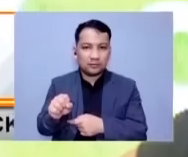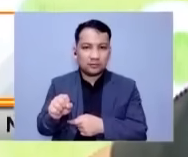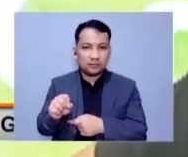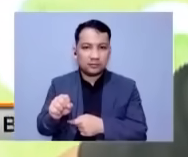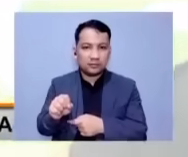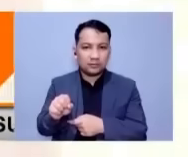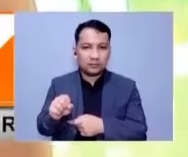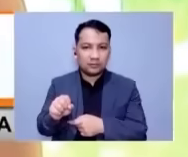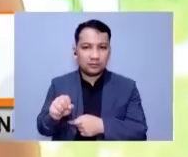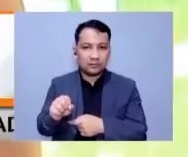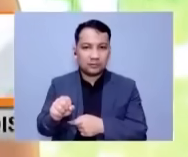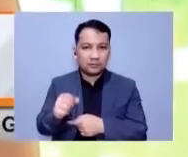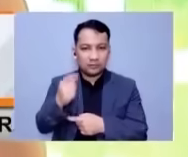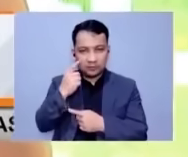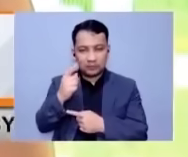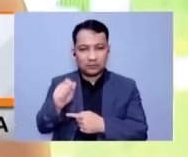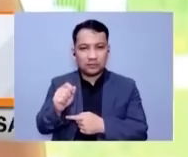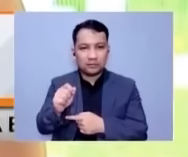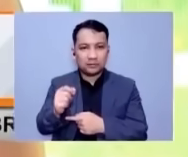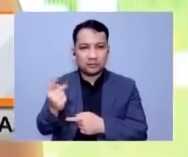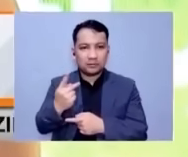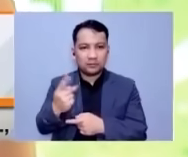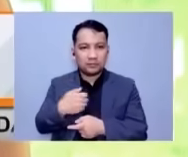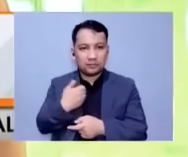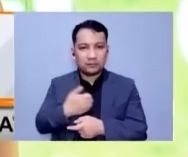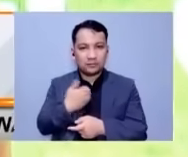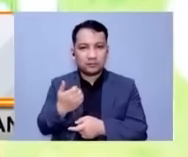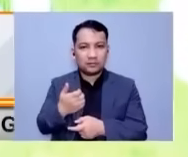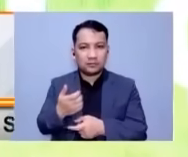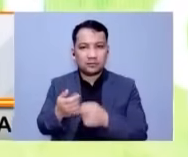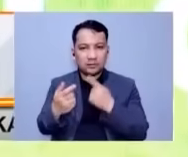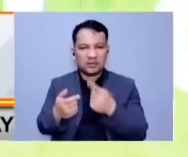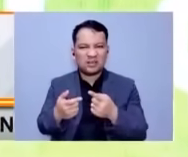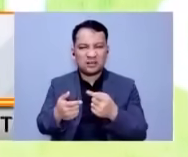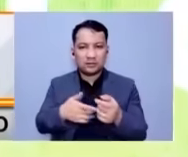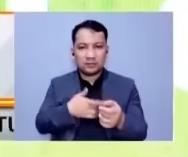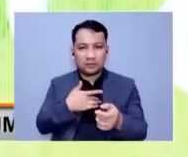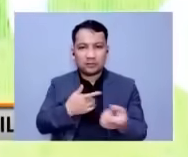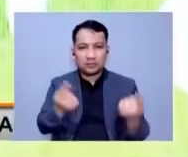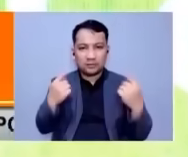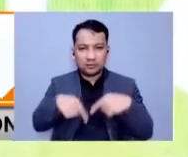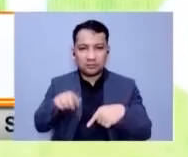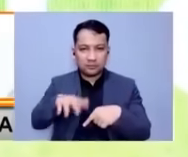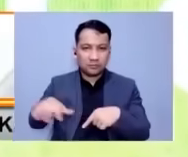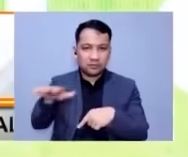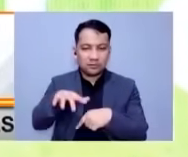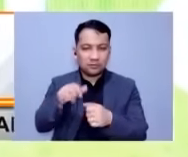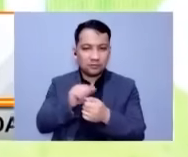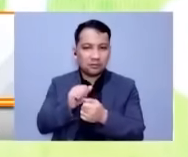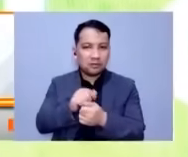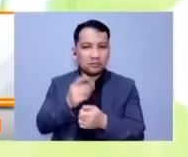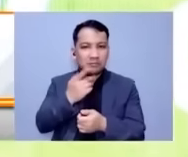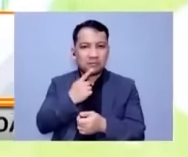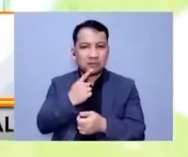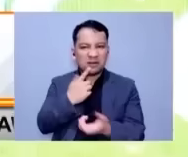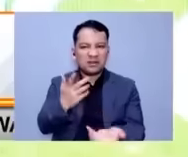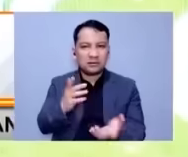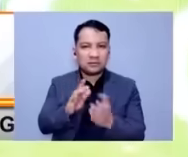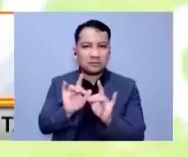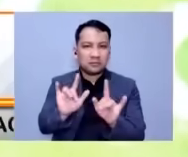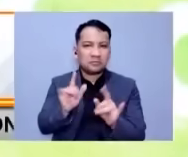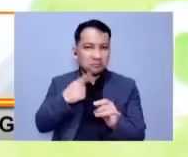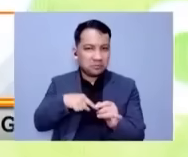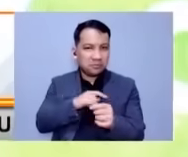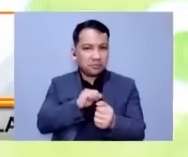Mamamiss ko yun! We were so emotional. Yeah. Talagang you really felt the presence of everyone there. And sobrang napamahala ko sa kanila,